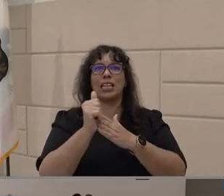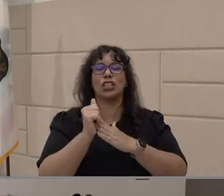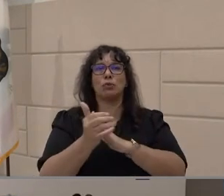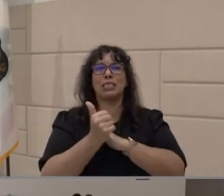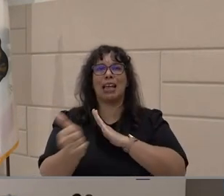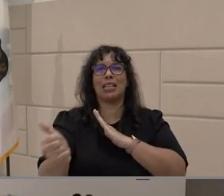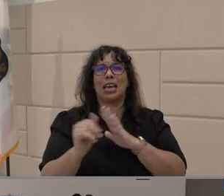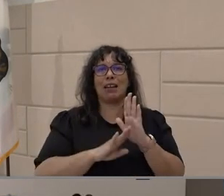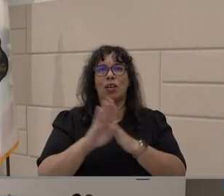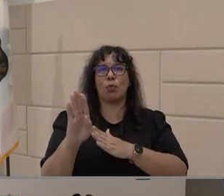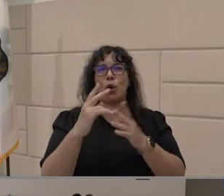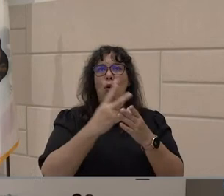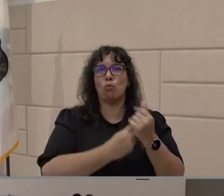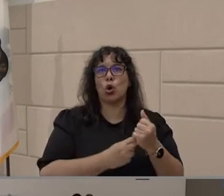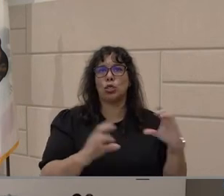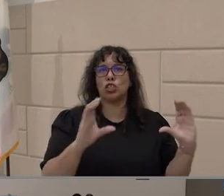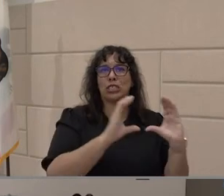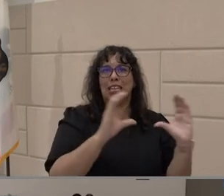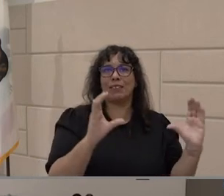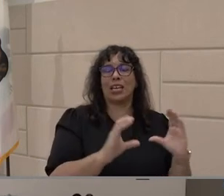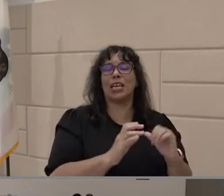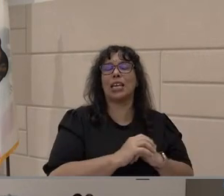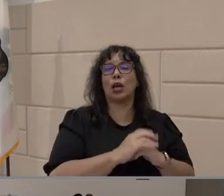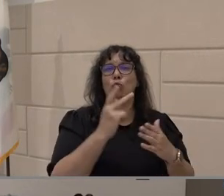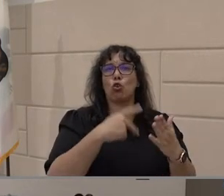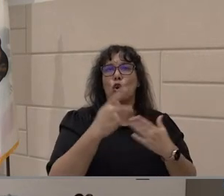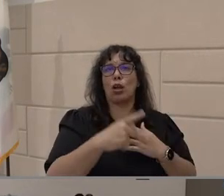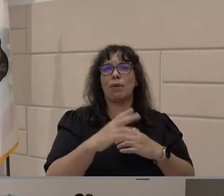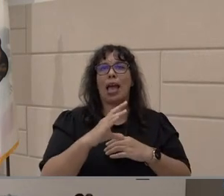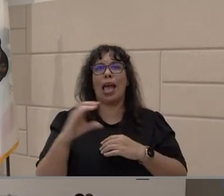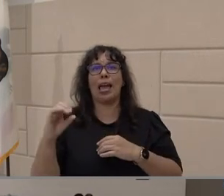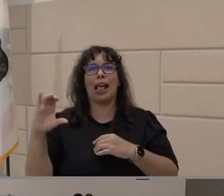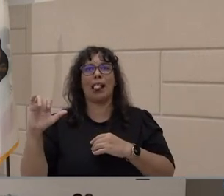យើងមានអ្នកជួយតម្រោះបណ្ដោះបណ្ដាល